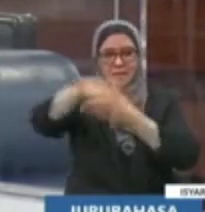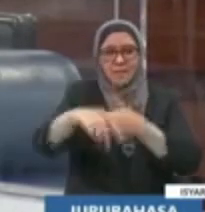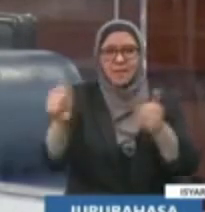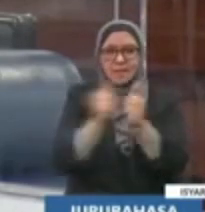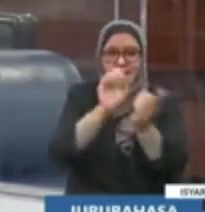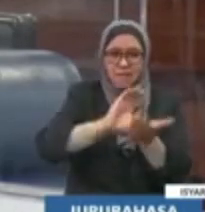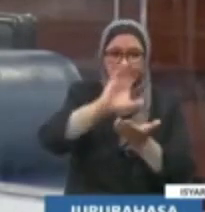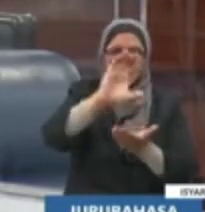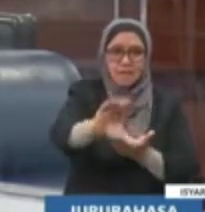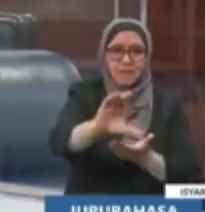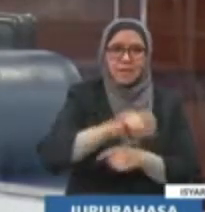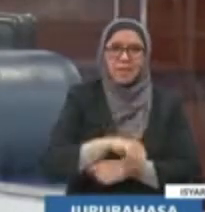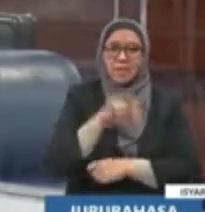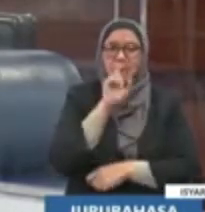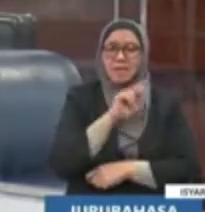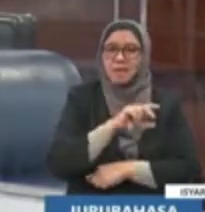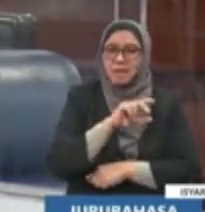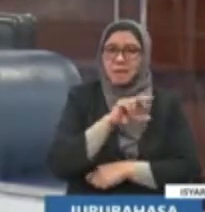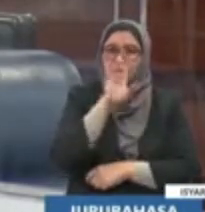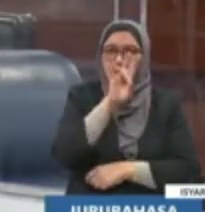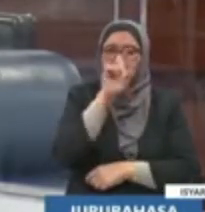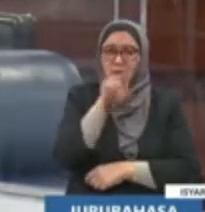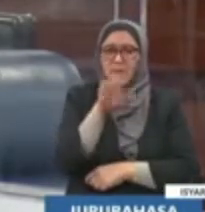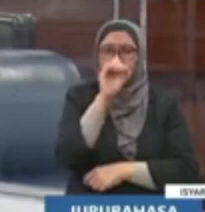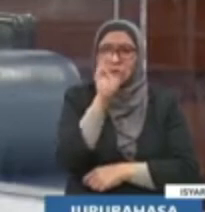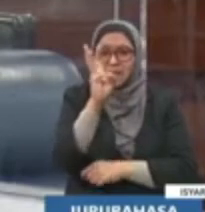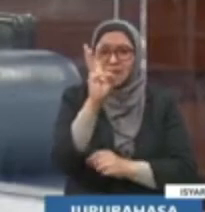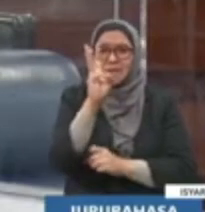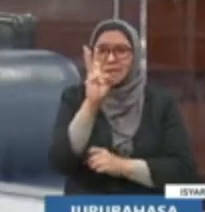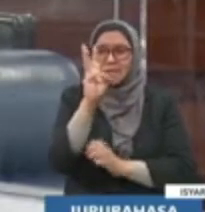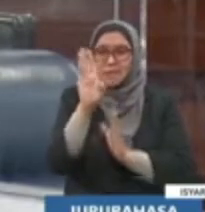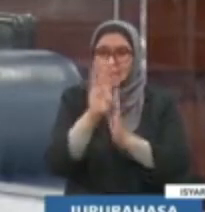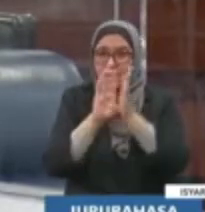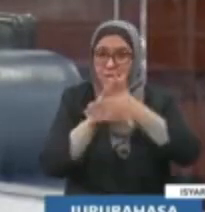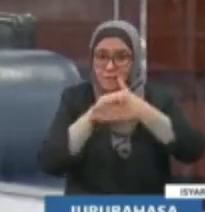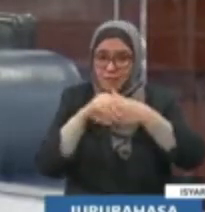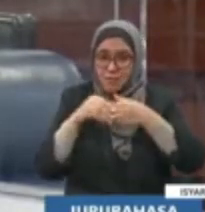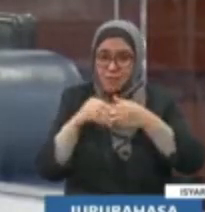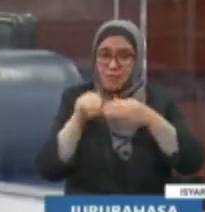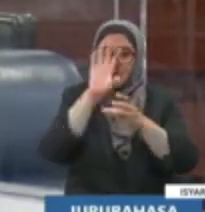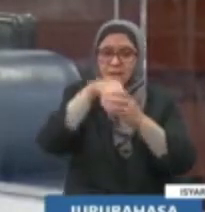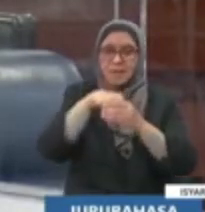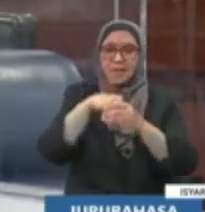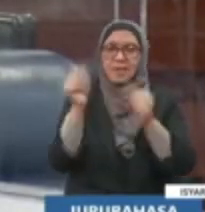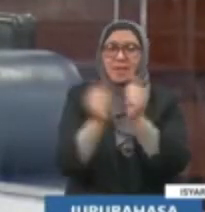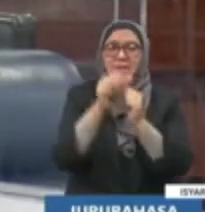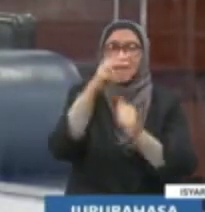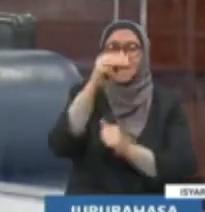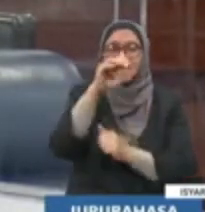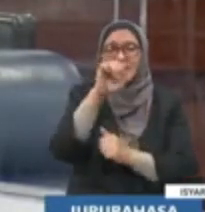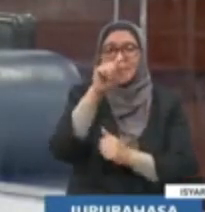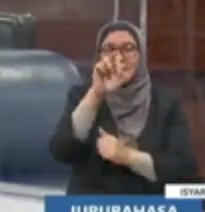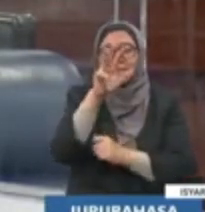sebanyak 7.06 bilion ini termasuk dengan moratorium lebih kurang 5 bilion yang